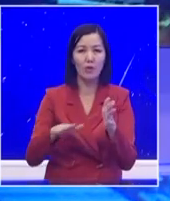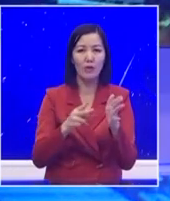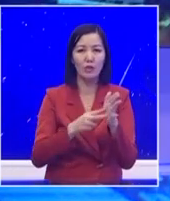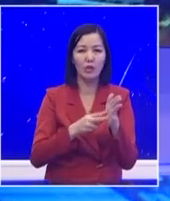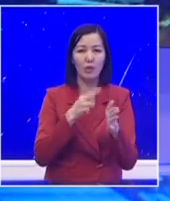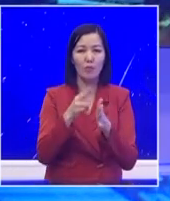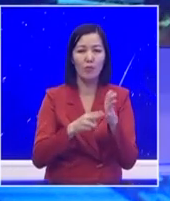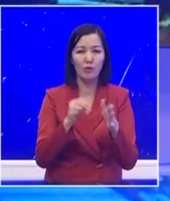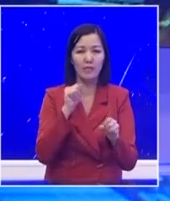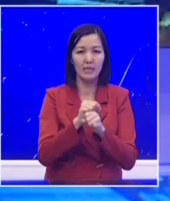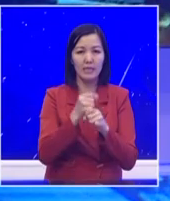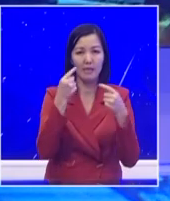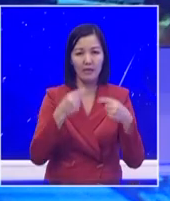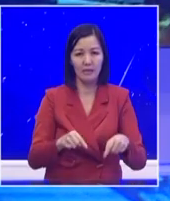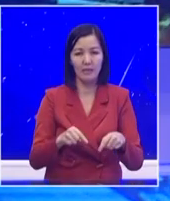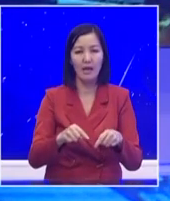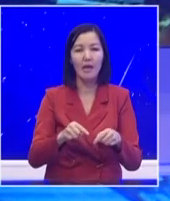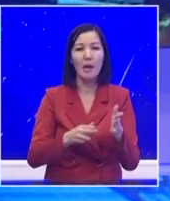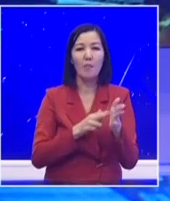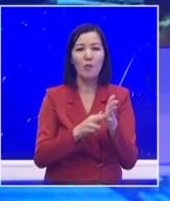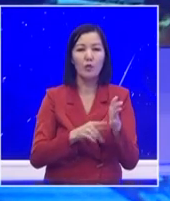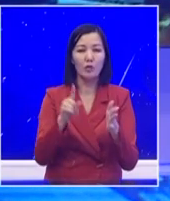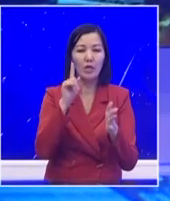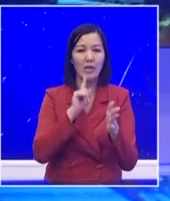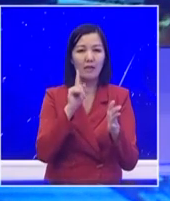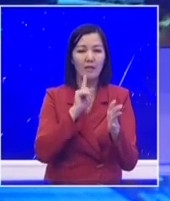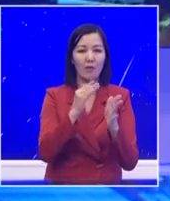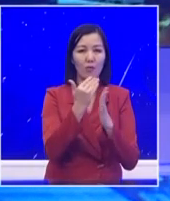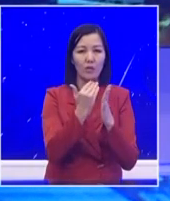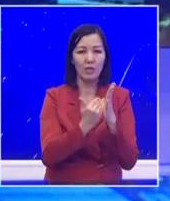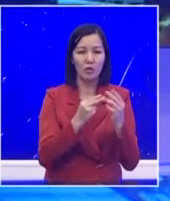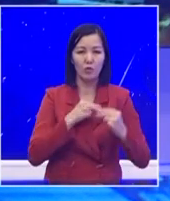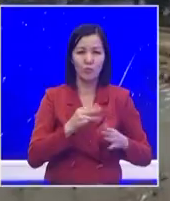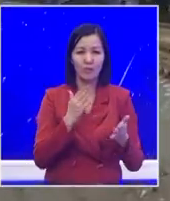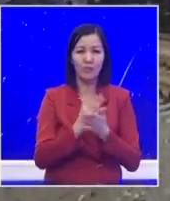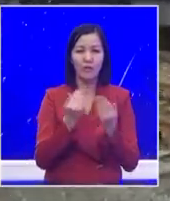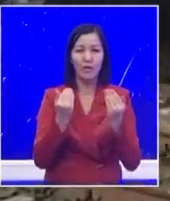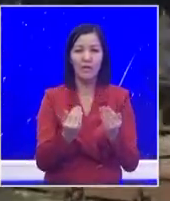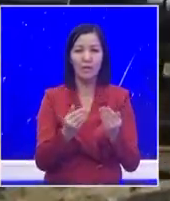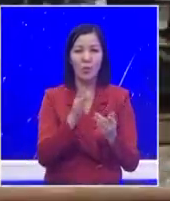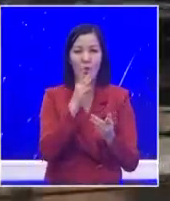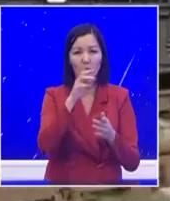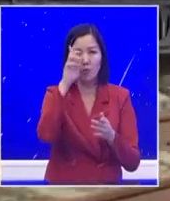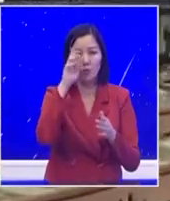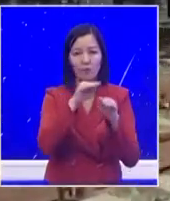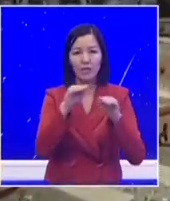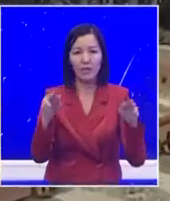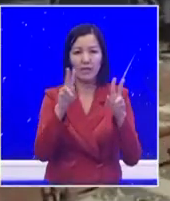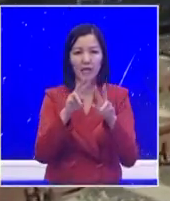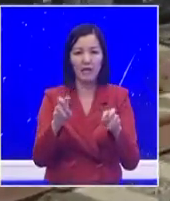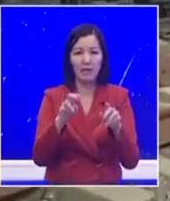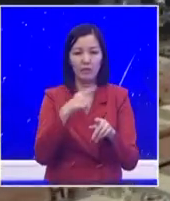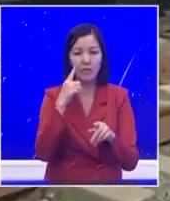бағыты қысқартылды. Елімізде жүретін пойыздар әзірге штаттық режимде жұмыс істеуде. Бұл мәселе қазіргі уақытта үкімет деңгейінде қаралып жатыр,